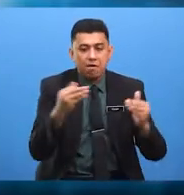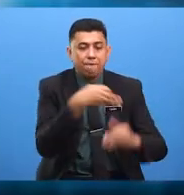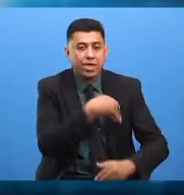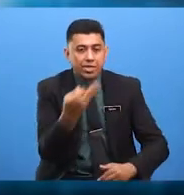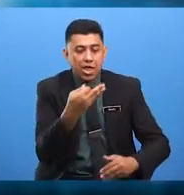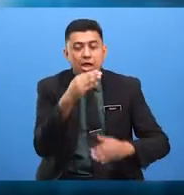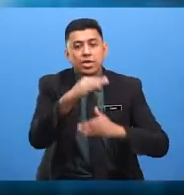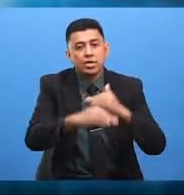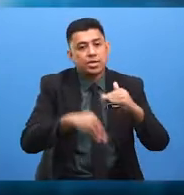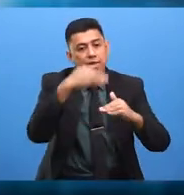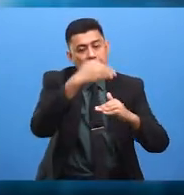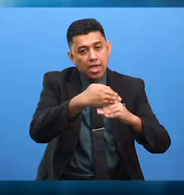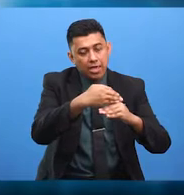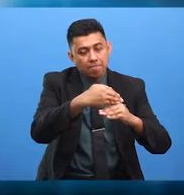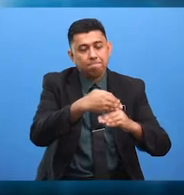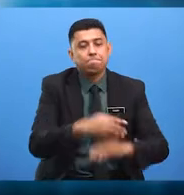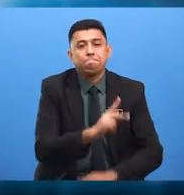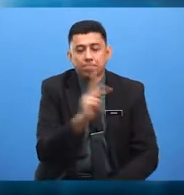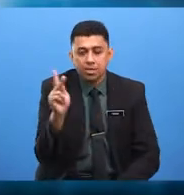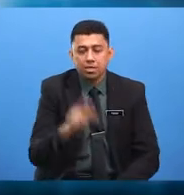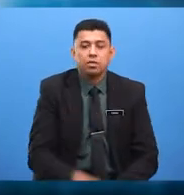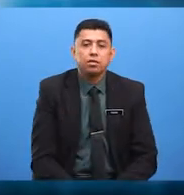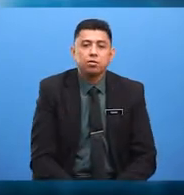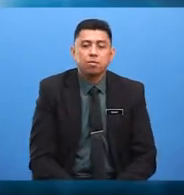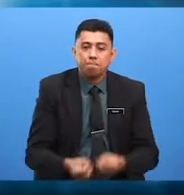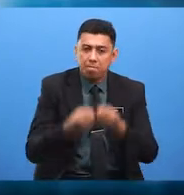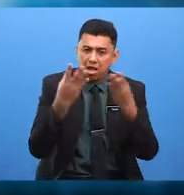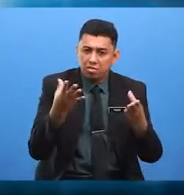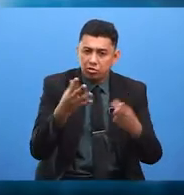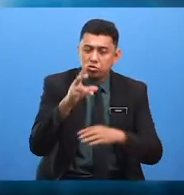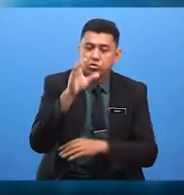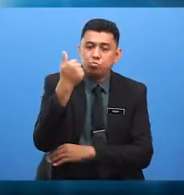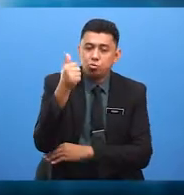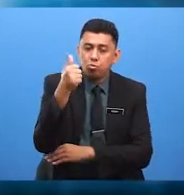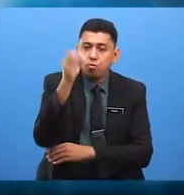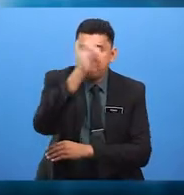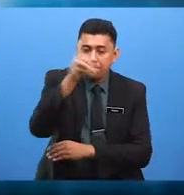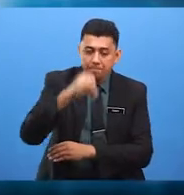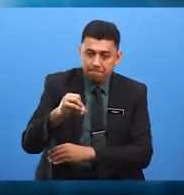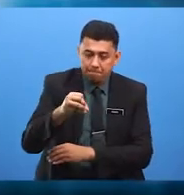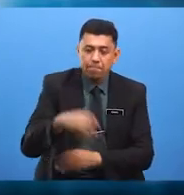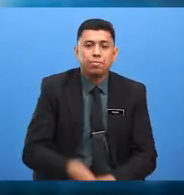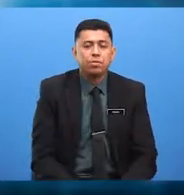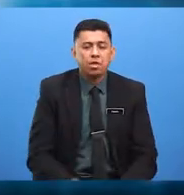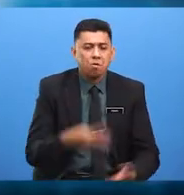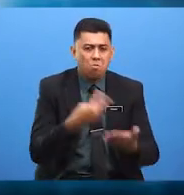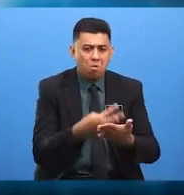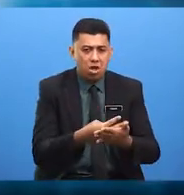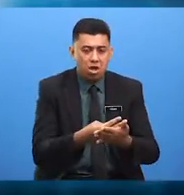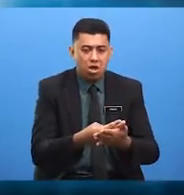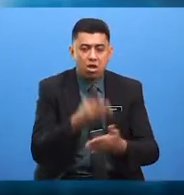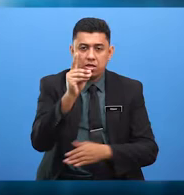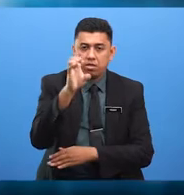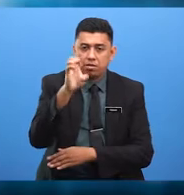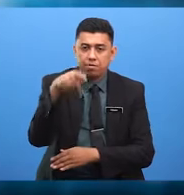bermakna sekiranya jumlah deposit ditetapkan sebanyak 10 ratus peminjam perlu ada uang deposit